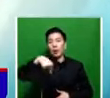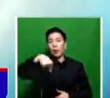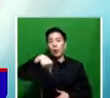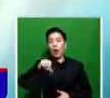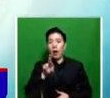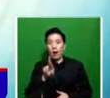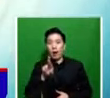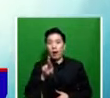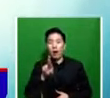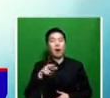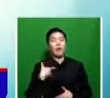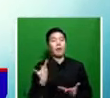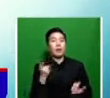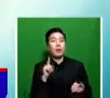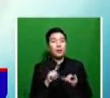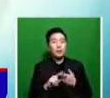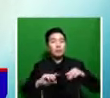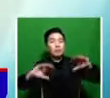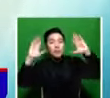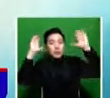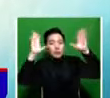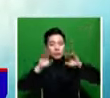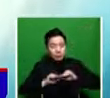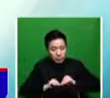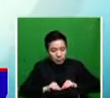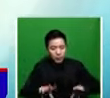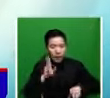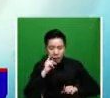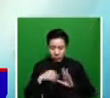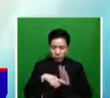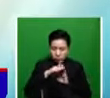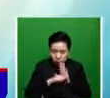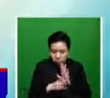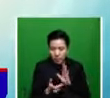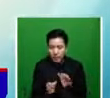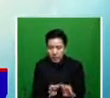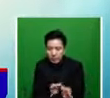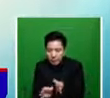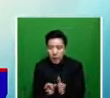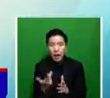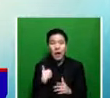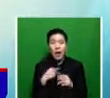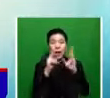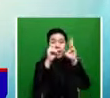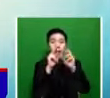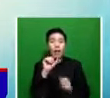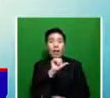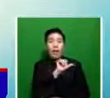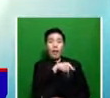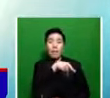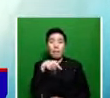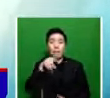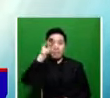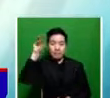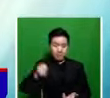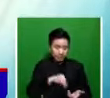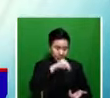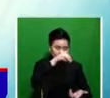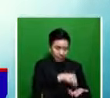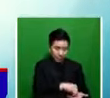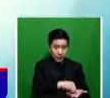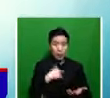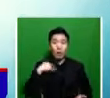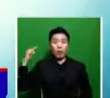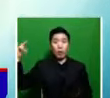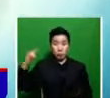ะครับแล้วก็มีประชาสัมพันธ์ในเรื่องสื่อต่างๆอยู่แล้วนะครับมีการให้ดาวน์โหลดเรียกว่าแอป AOT Airport นะครับ